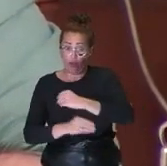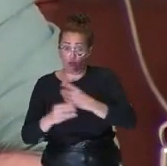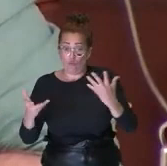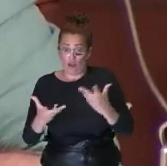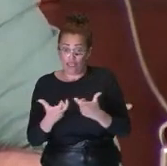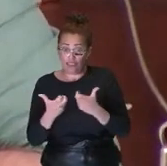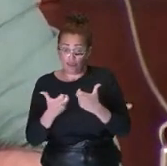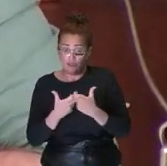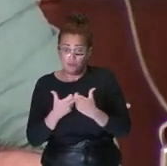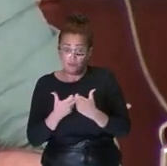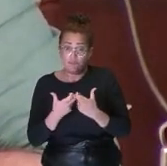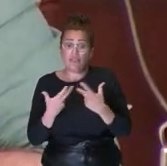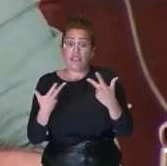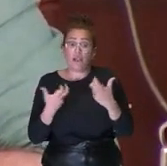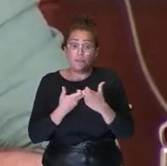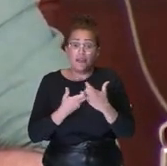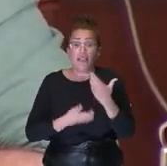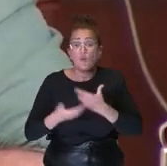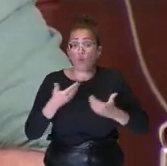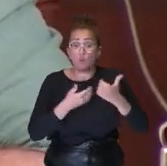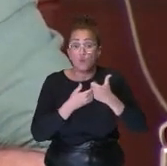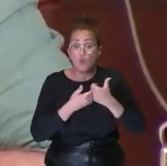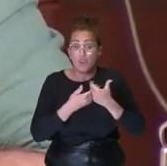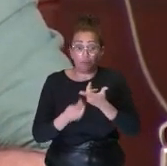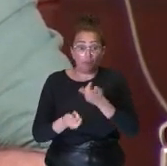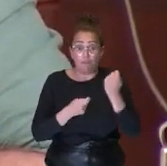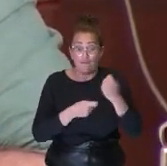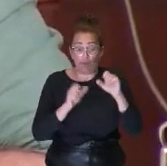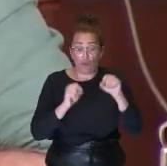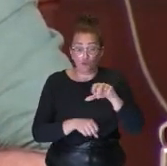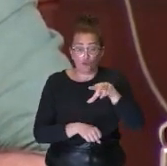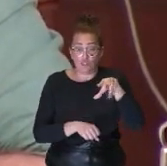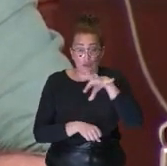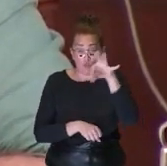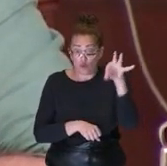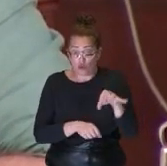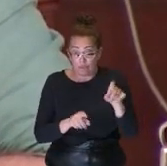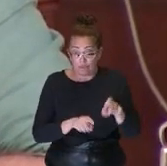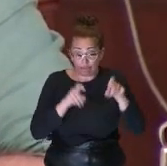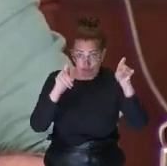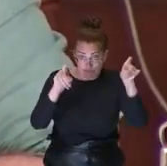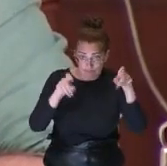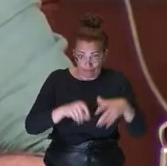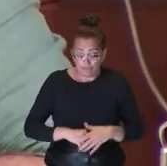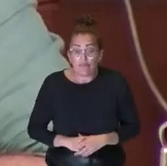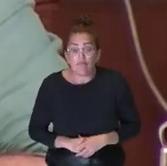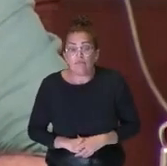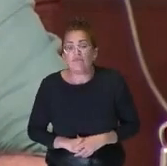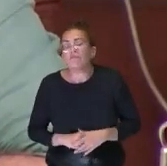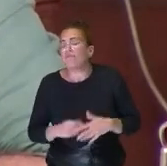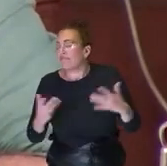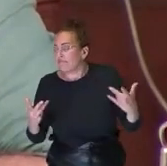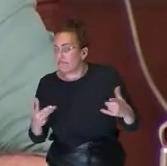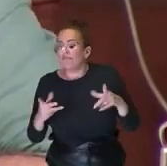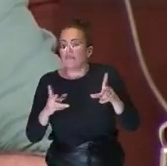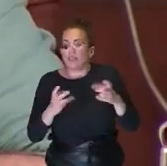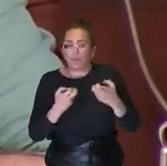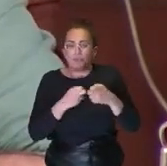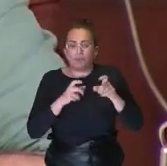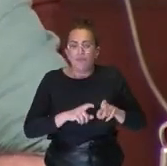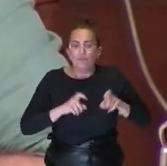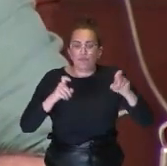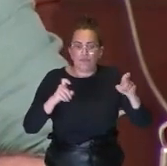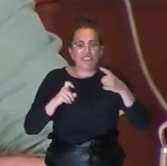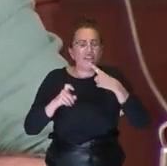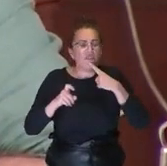la hausse des coûts de construction depuis 2020, les coûts ont augmenté jusqu'à 35% et ont eu tendance à se stabiliser à 10% de